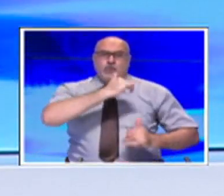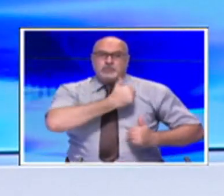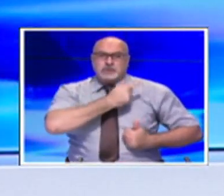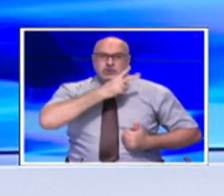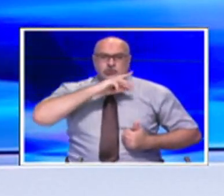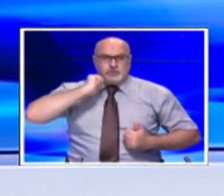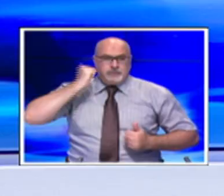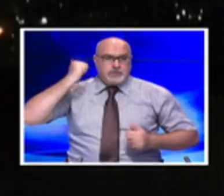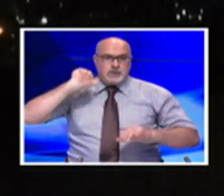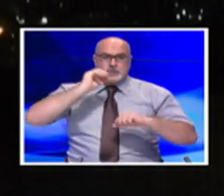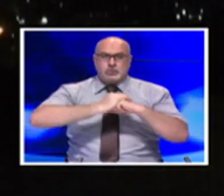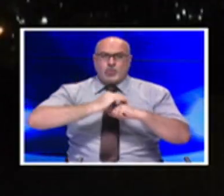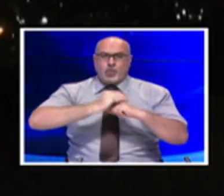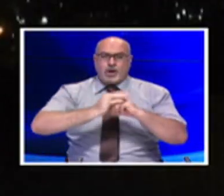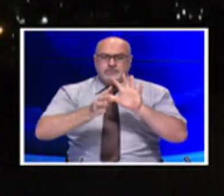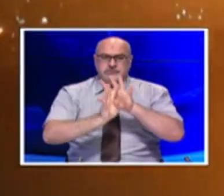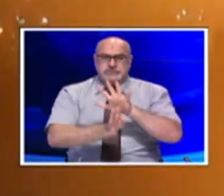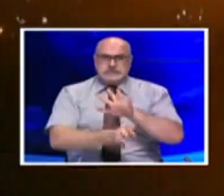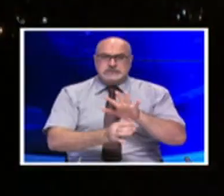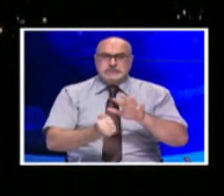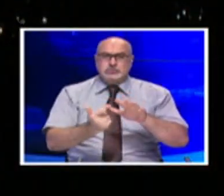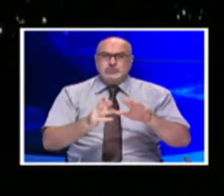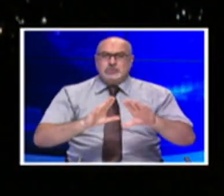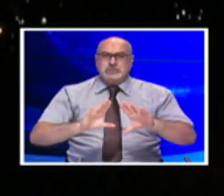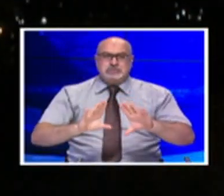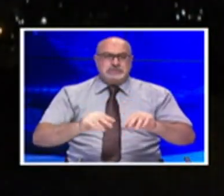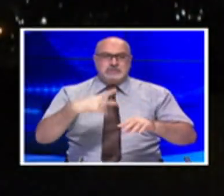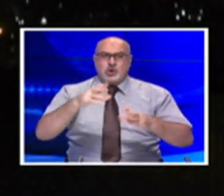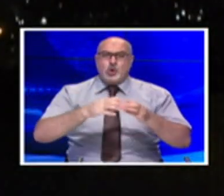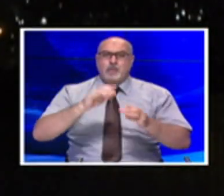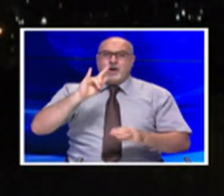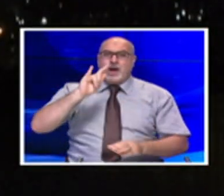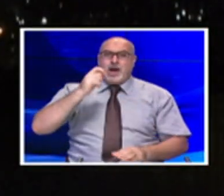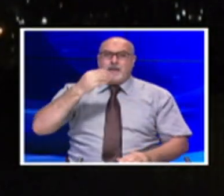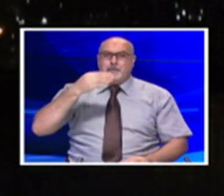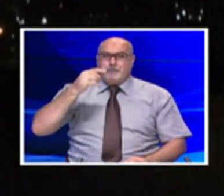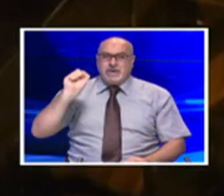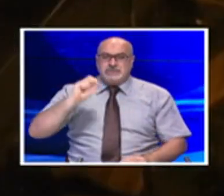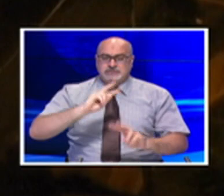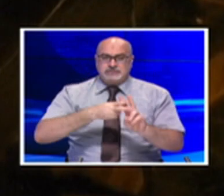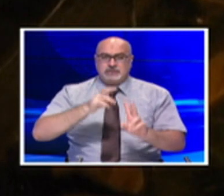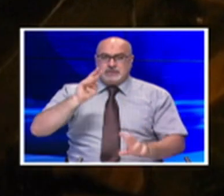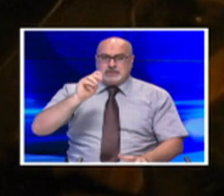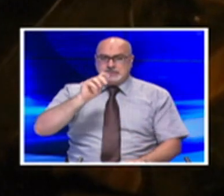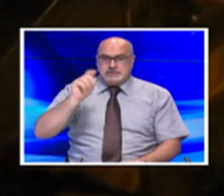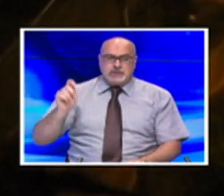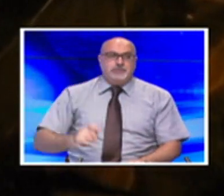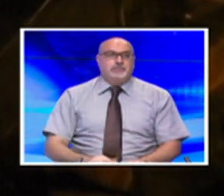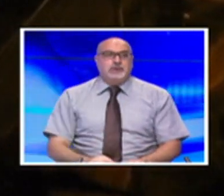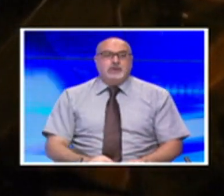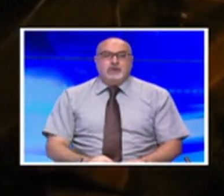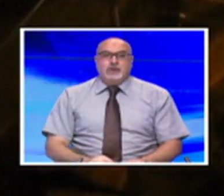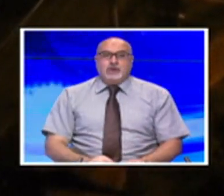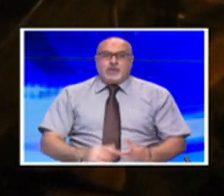الإسرائيلي الليلة الماضية سلسلة من الغارات على مواقع تابعة لحركة حماس في قطاع غزة. من جهة أخرى تم